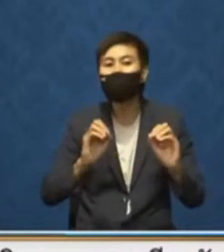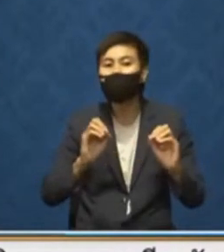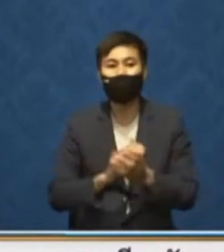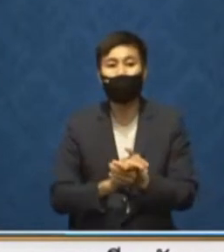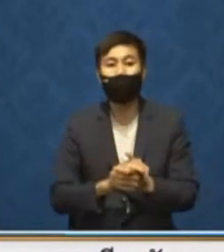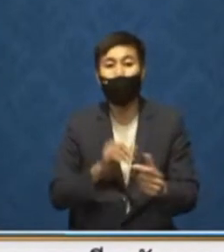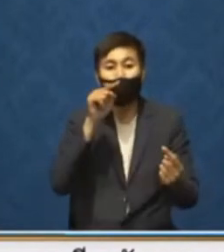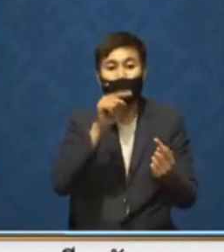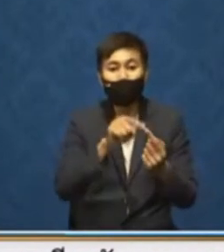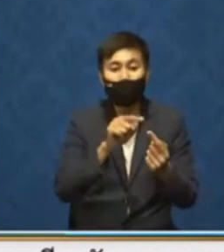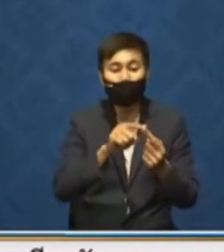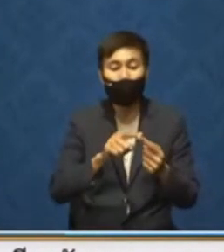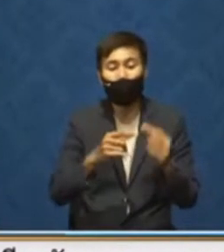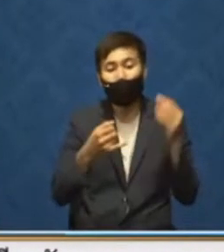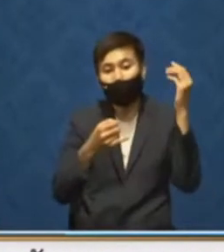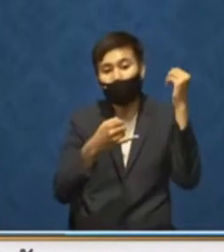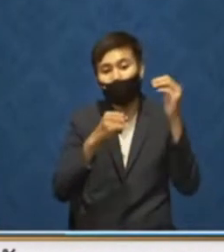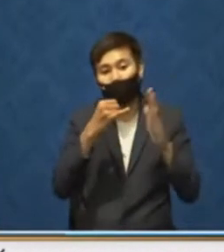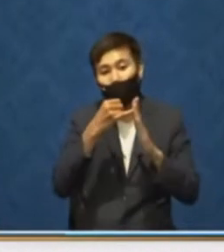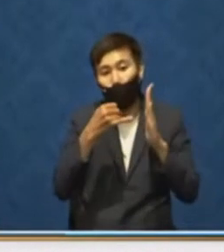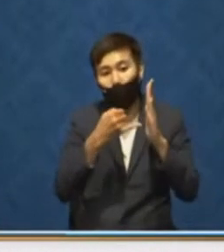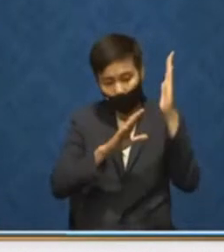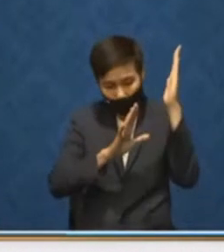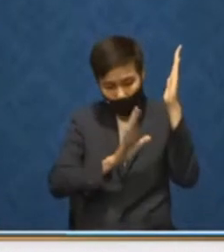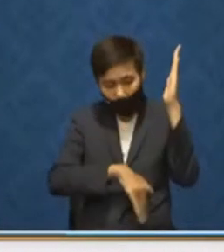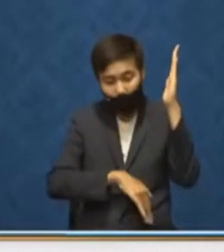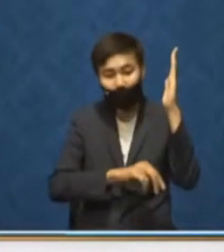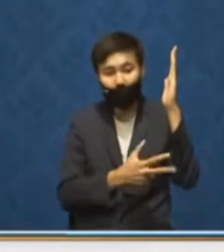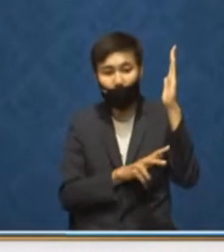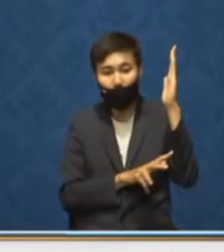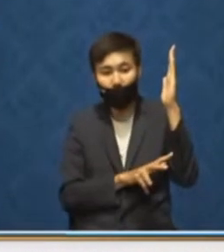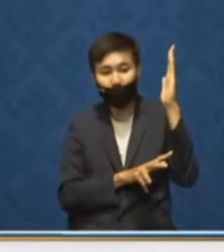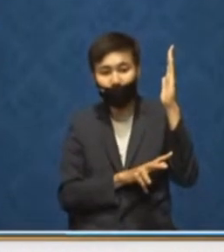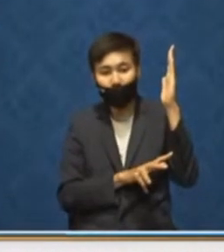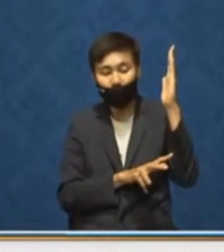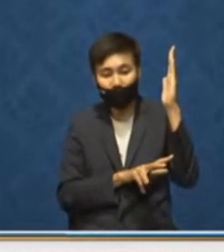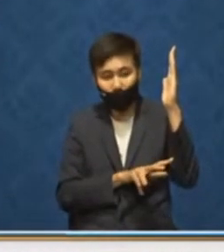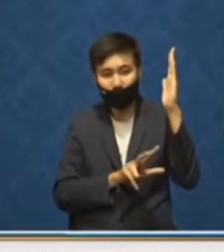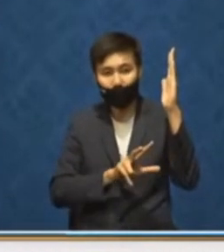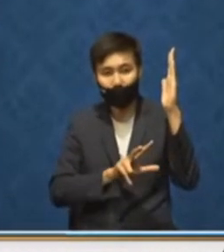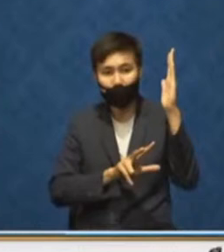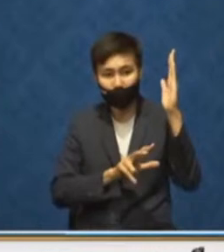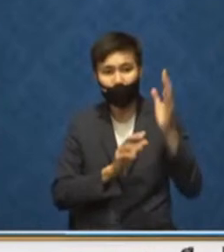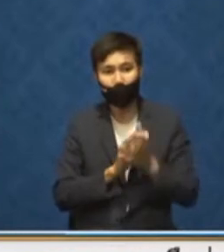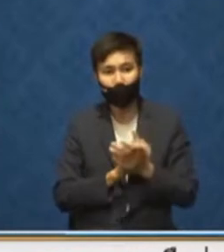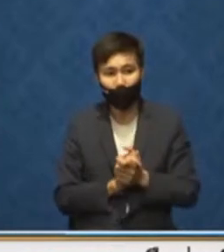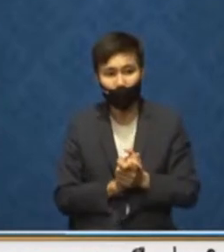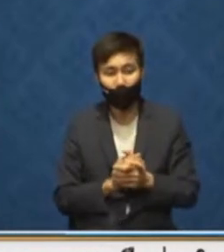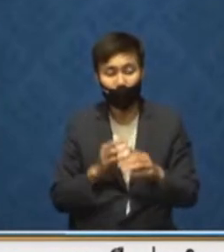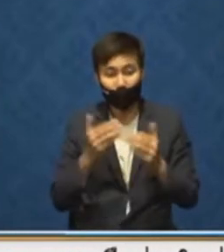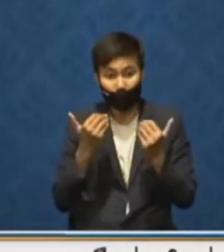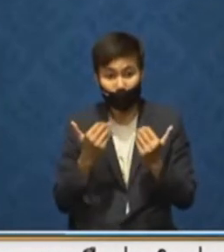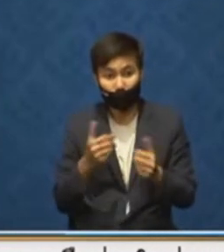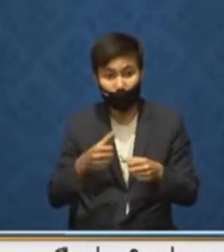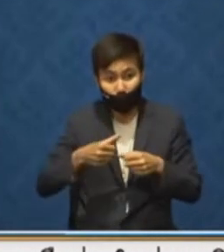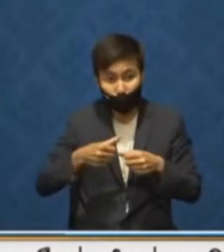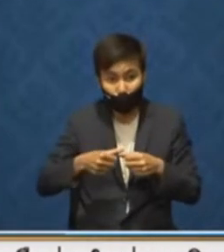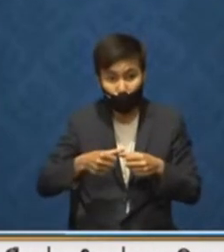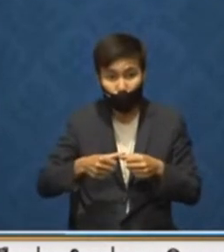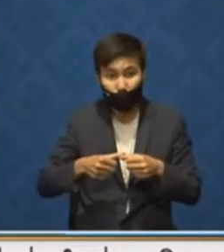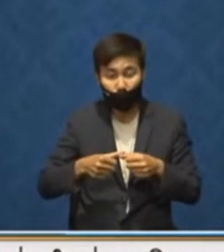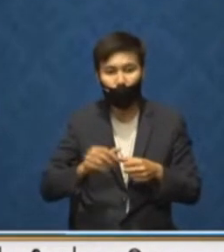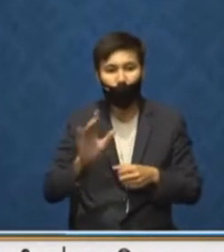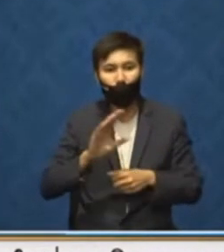ชายแดนภาคใต้ไปดูนะโครงการมากมายไก่กองนะครับเสร็จหมดเสร็จกลุ่มนี้หมดตอนนี้เข้าไปอยู่ในกลุ่มของสนามบิน